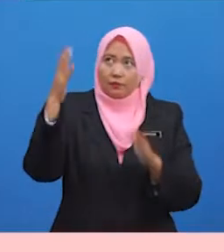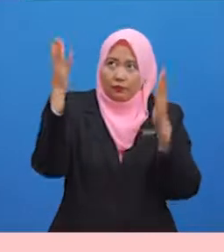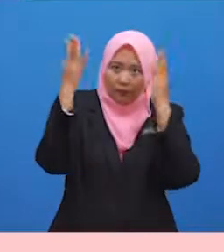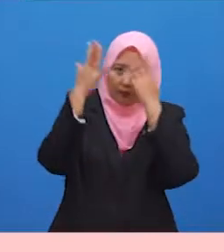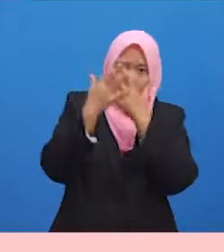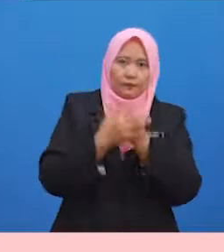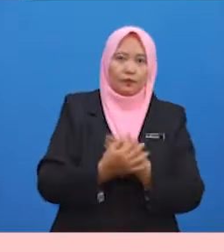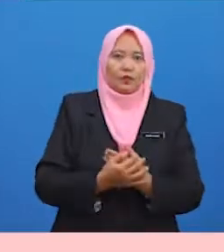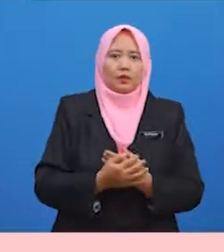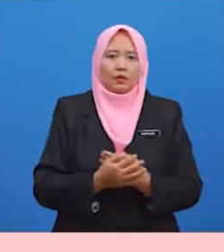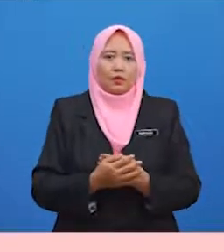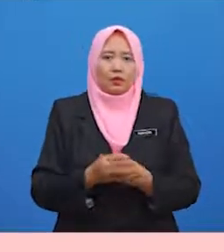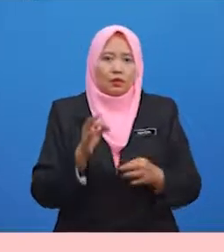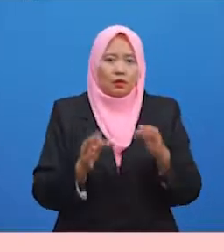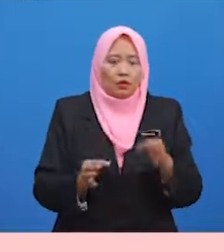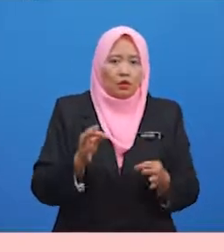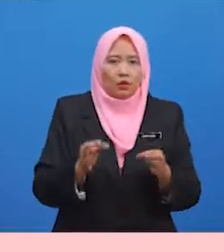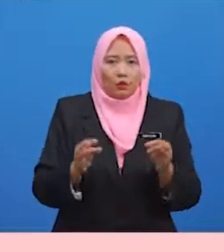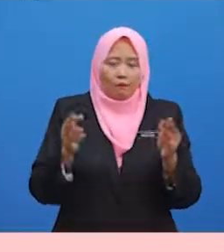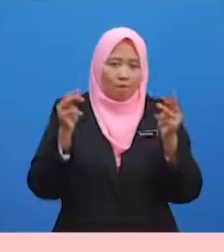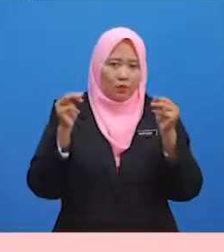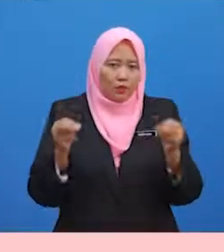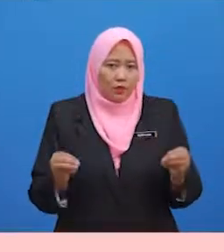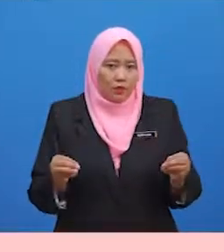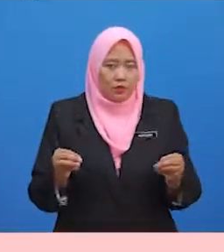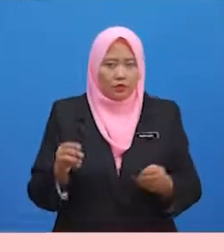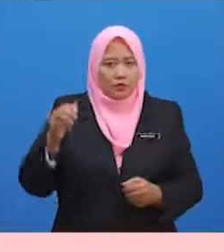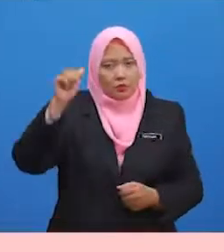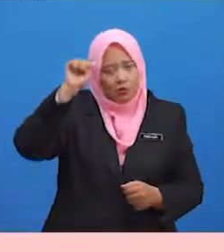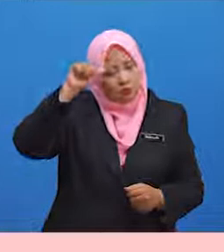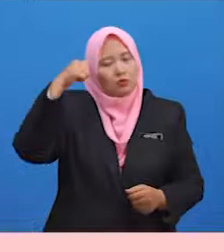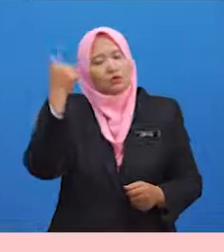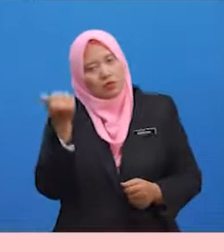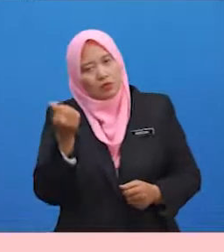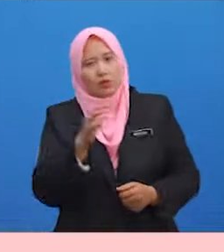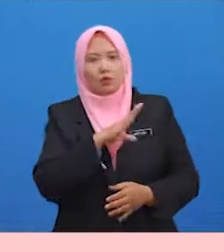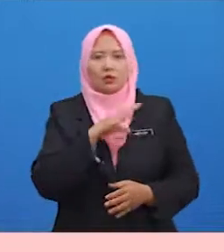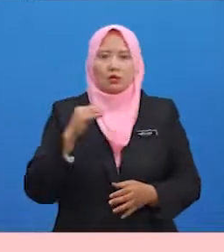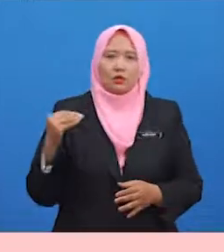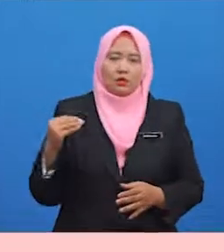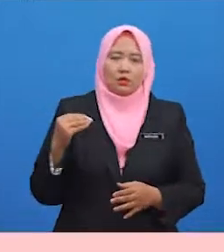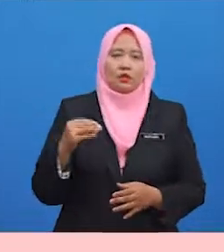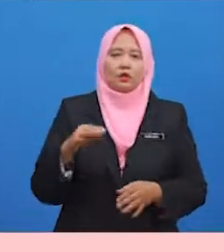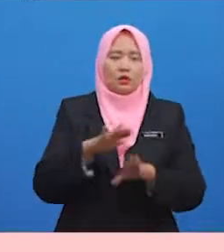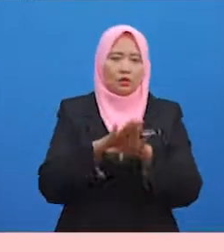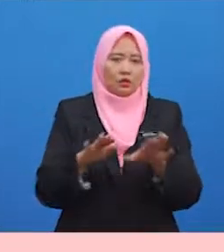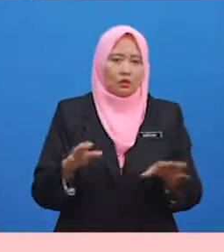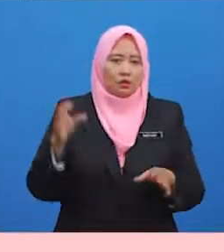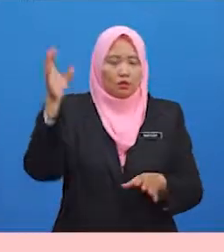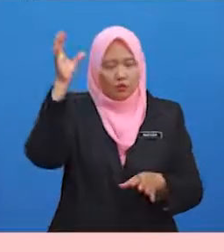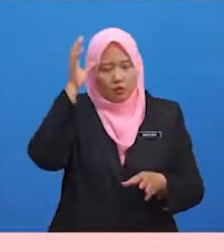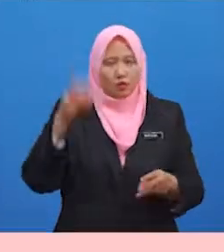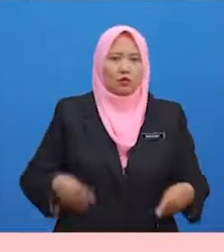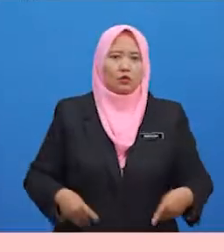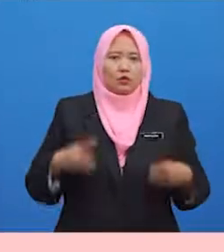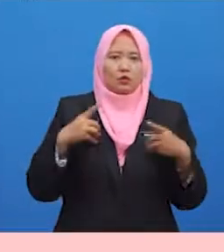Andainya mangsa pengsan dan tidak sedarkan diri akibat pada kecederaan pada kepala atau leher, jangan alihkan